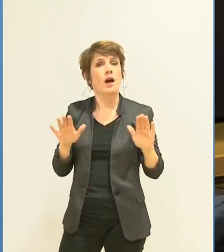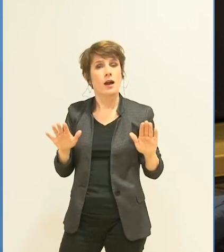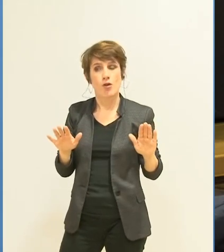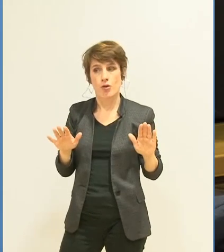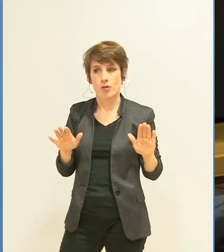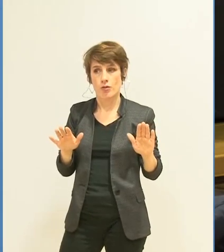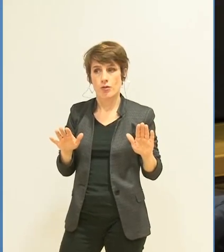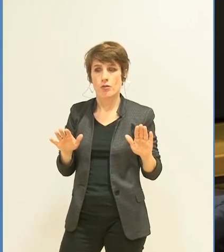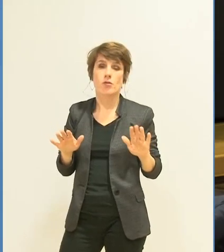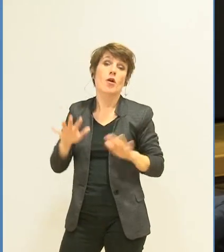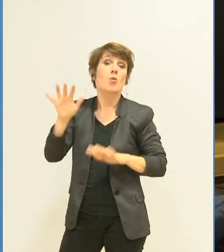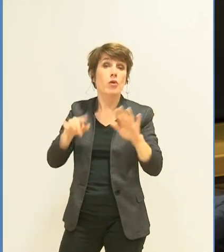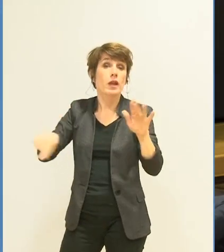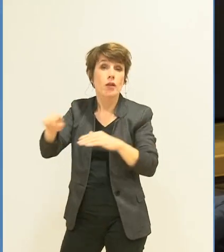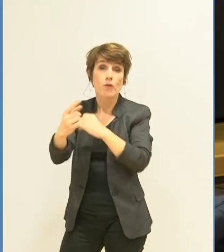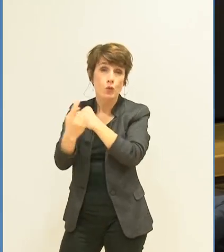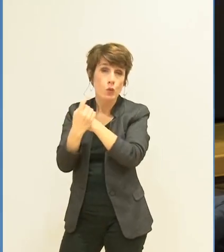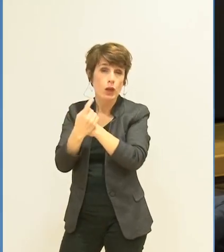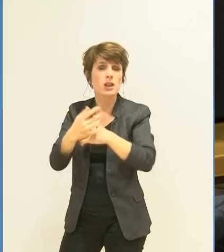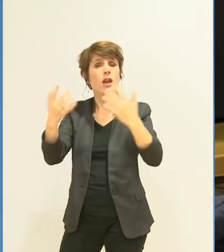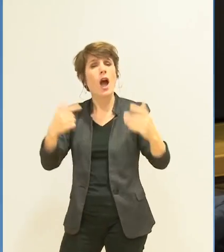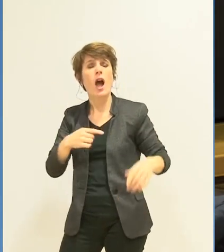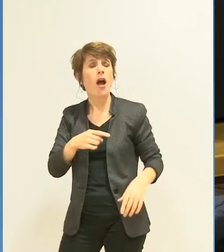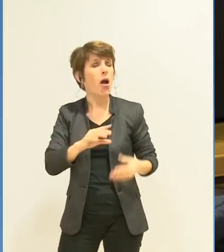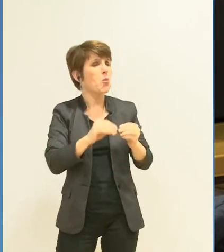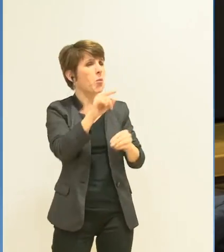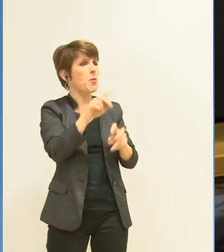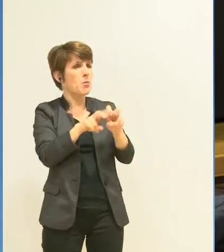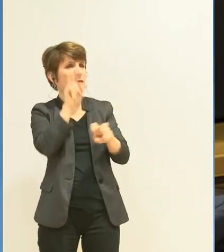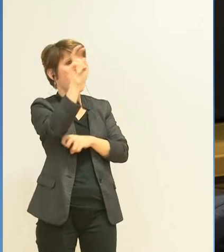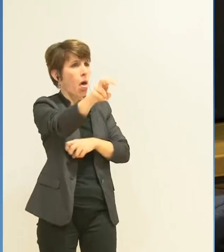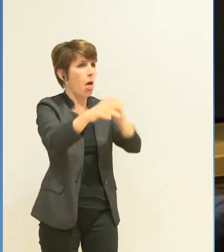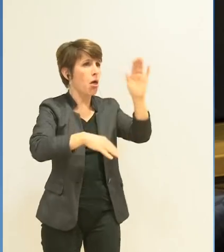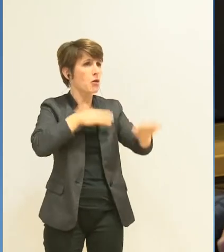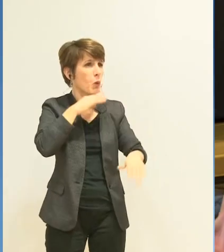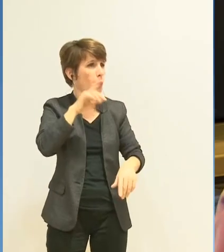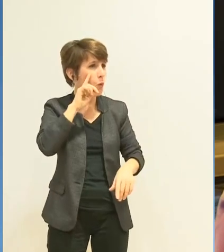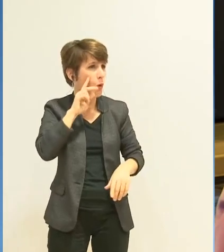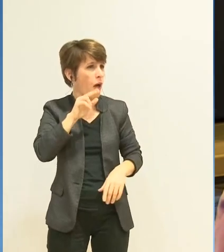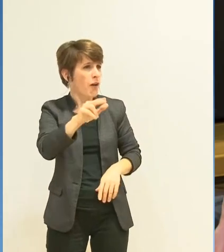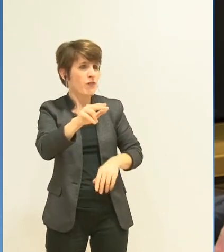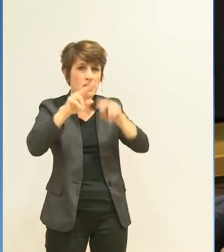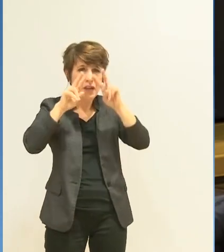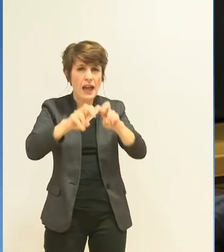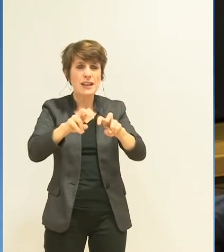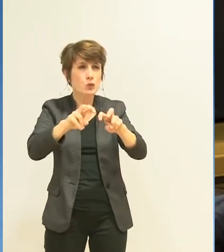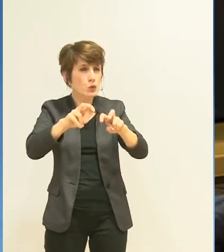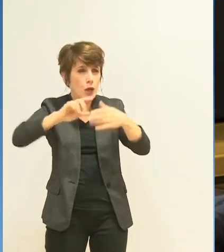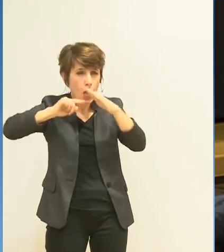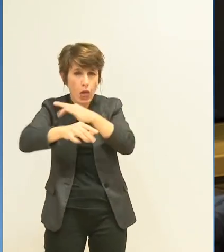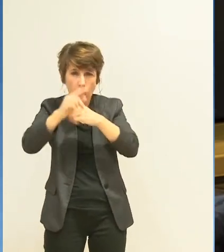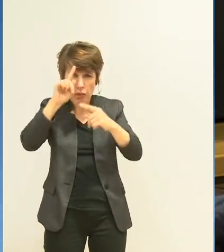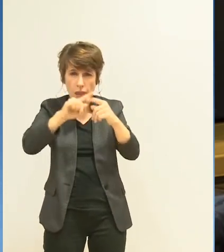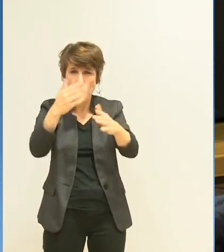quelque sorte la charrue avant les boeufs parce que les études sur le béton vont venir après avoir